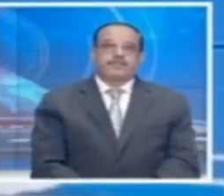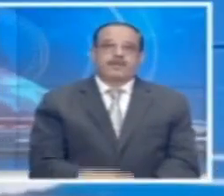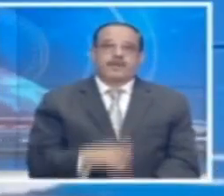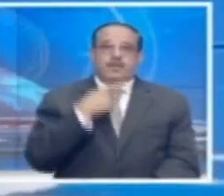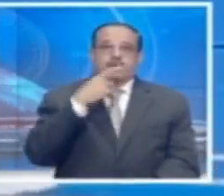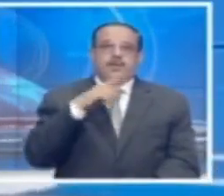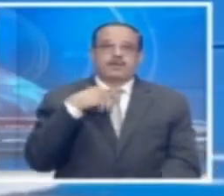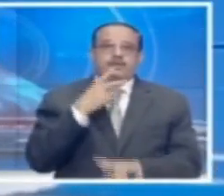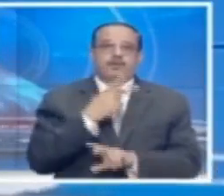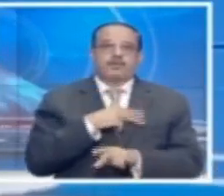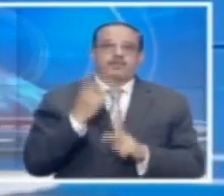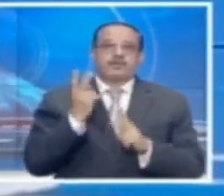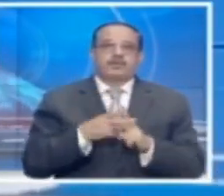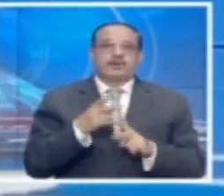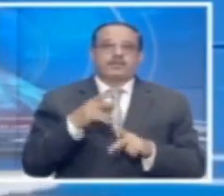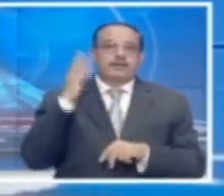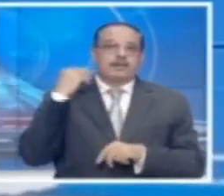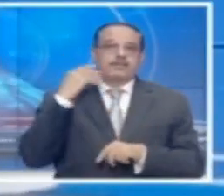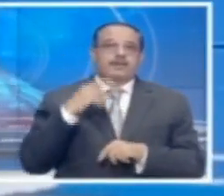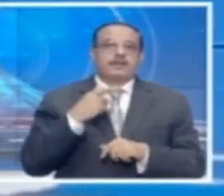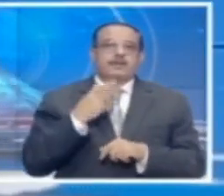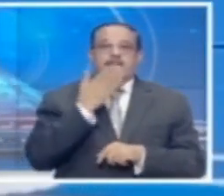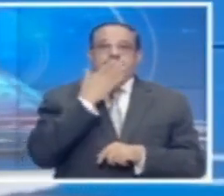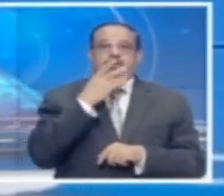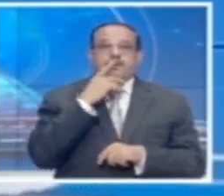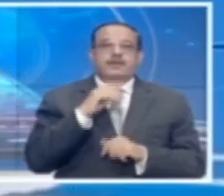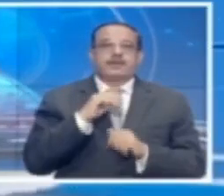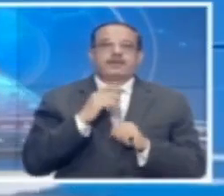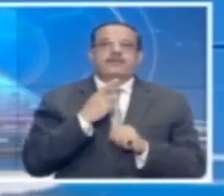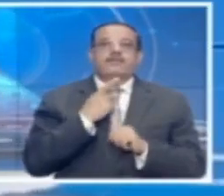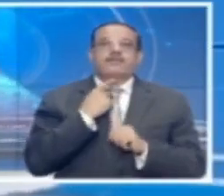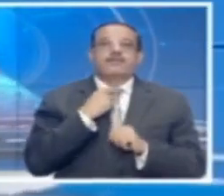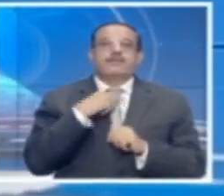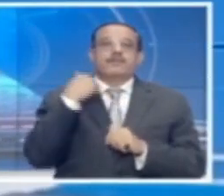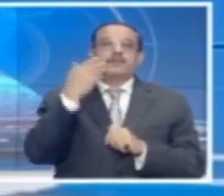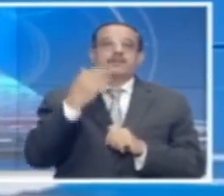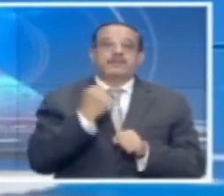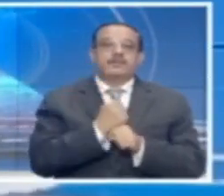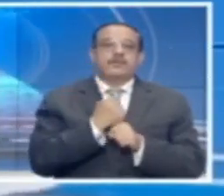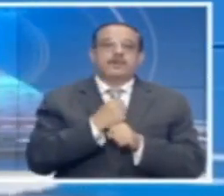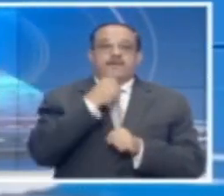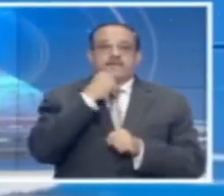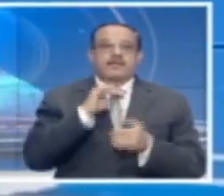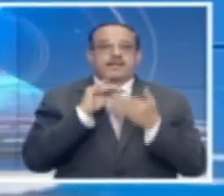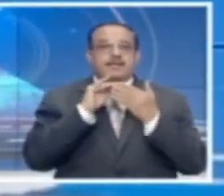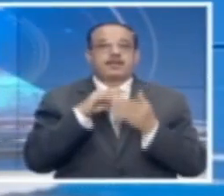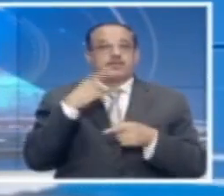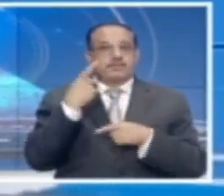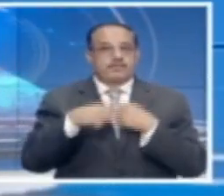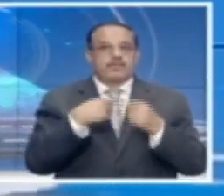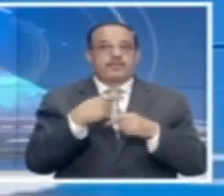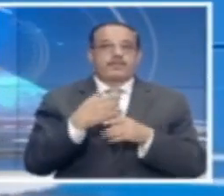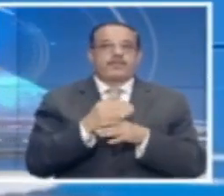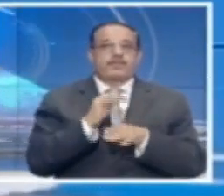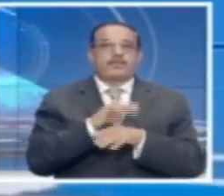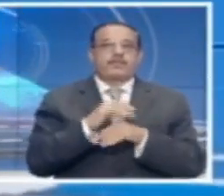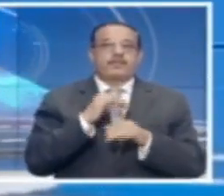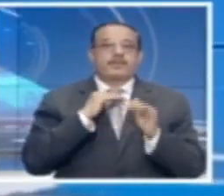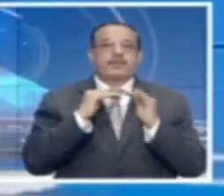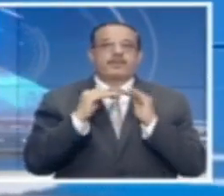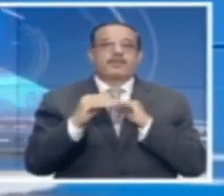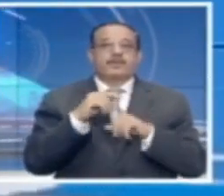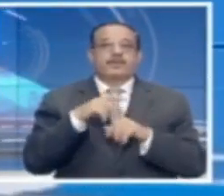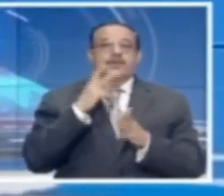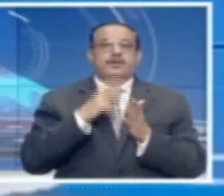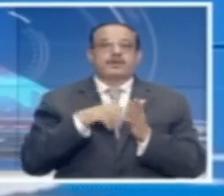أعرب رئيس حكومة الوحدة الوطنية الليبية عبد الحميد دبيبة عن تطلع بلاده إلى دور فرنسي مهم في دعم